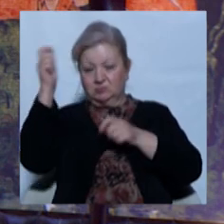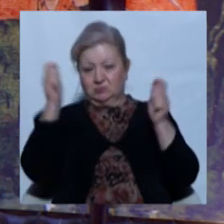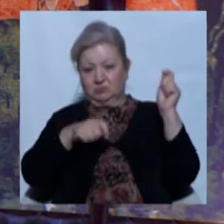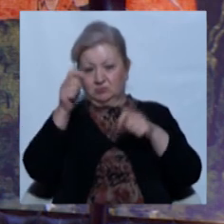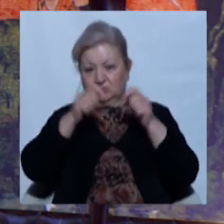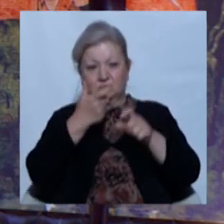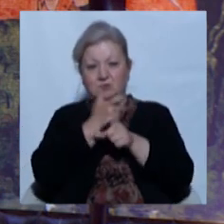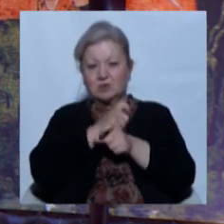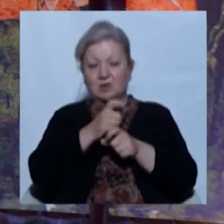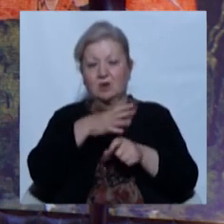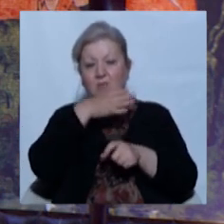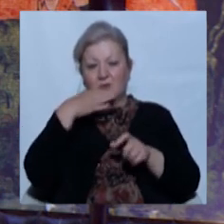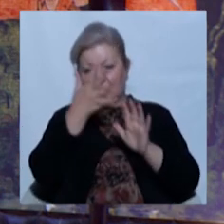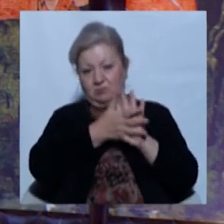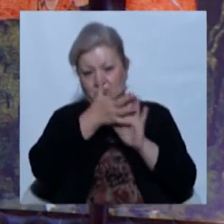ძალიან ბევრი ტურისტი.